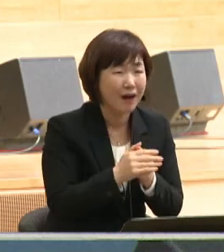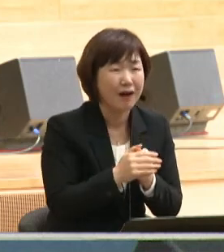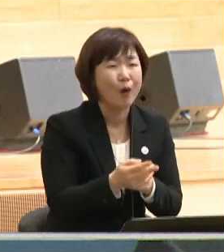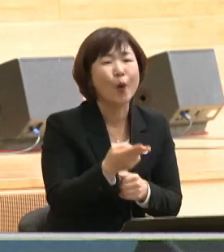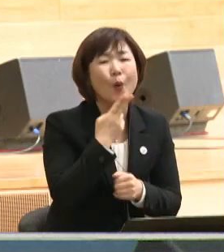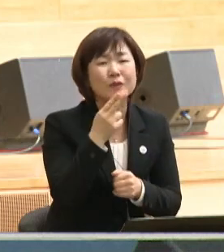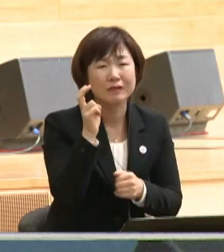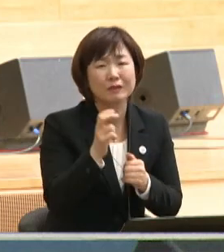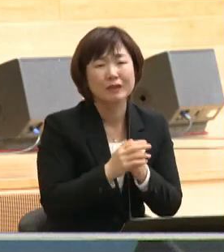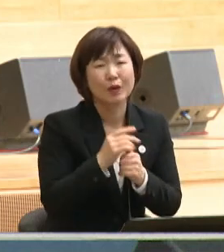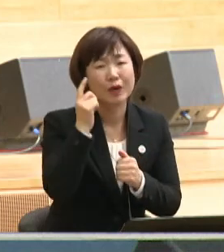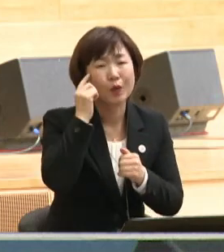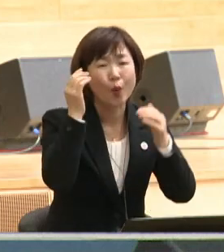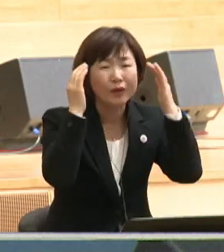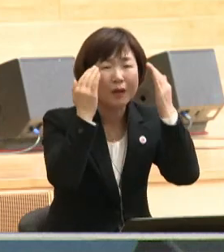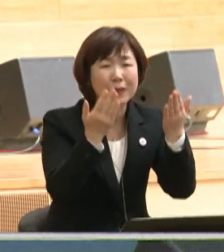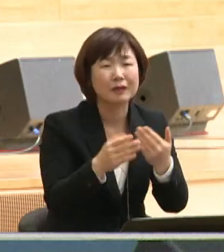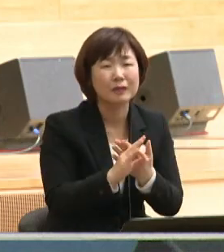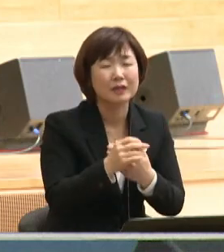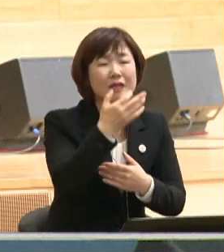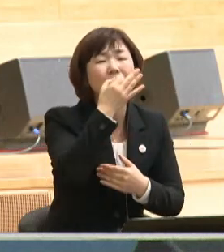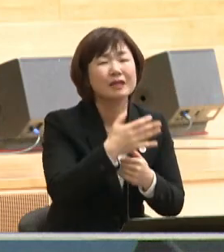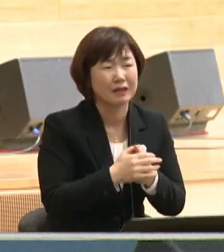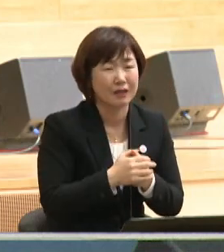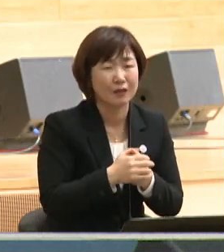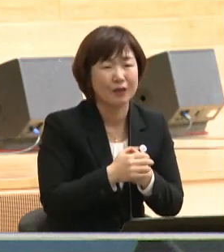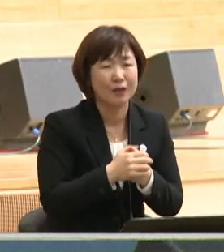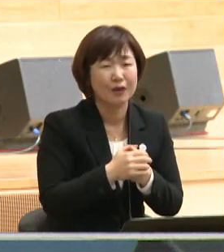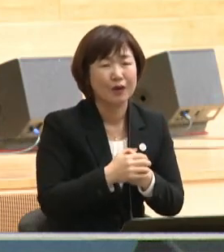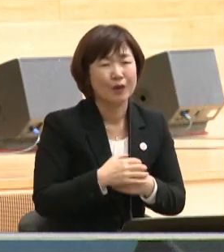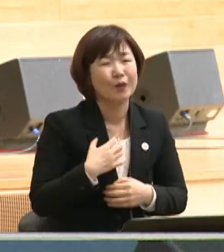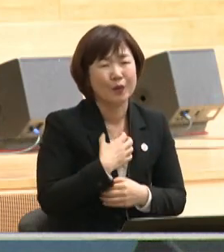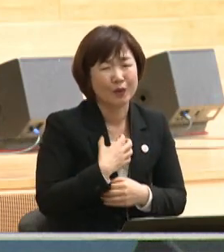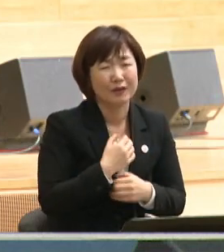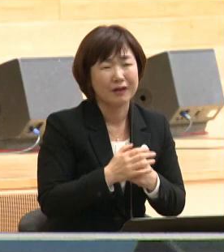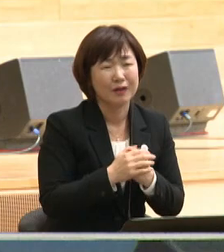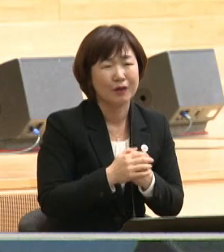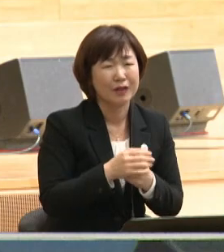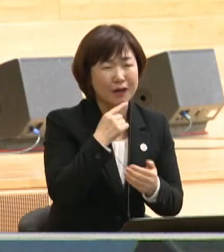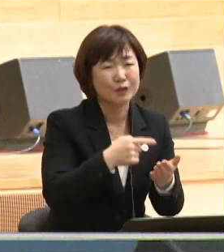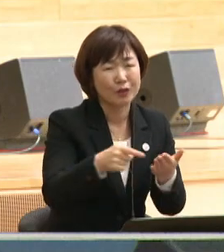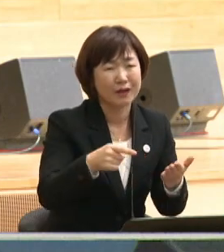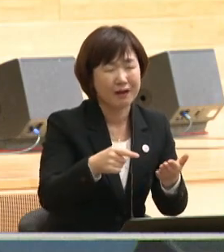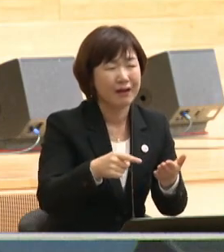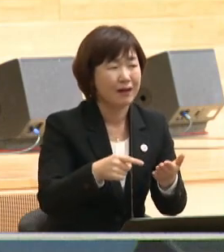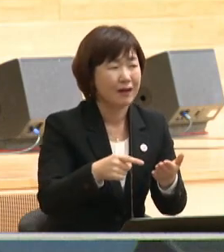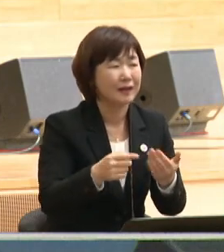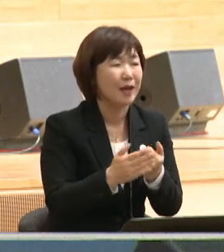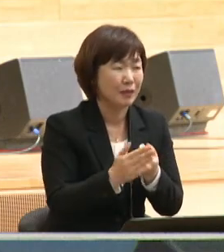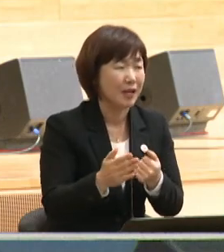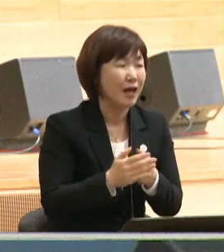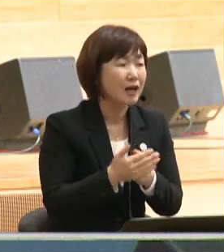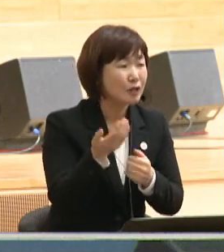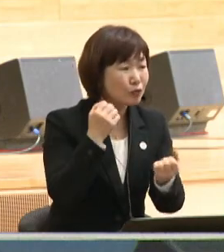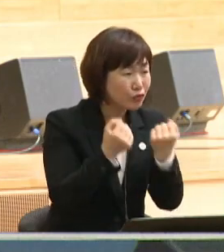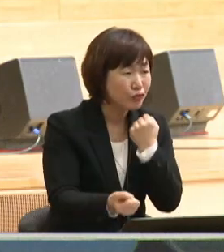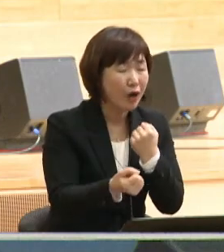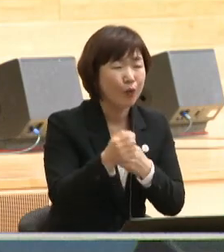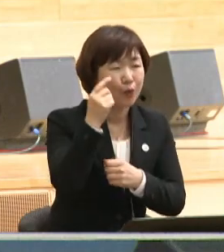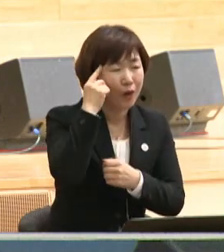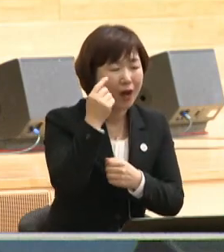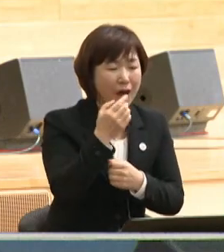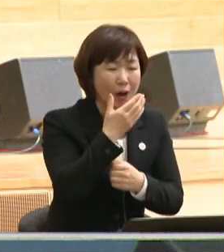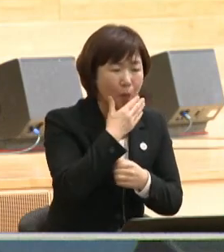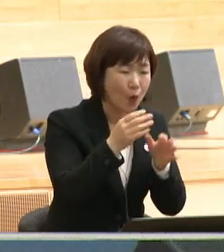왜냐하면 힘드니까요 왜냐면 고통스러우니까요 손해 봐야 되니까요 근데 그럼에도 불구하고 우리는 왜